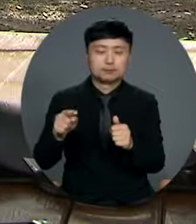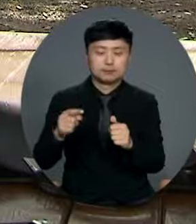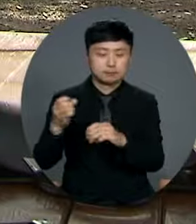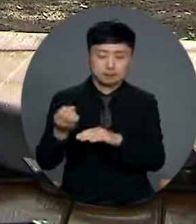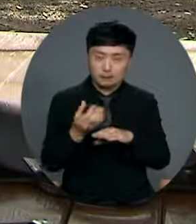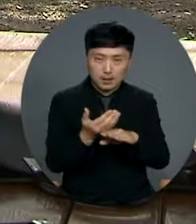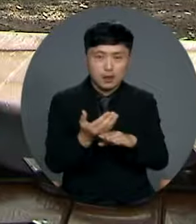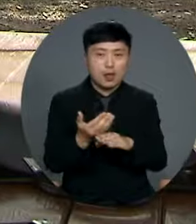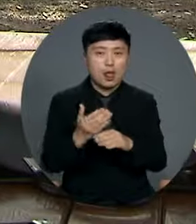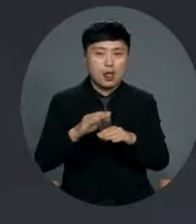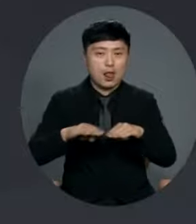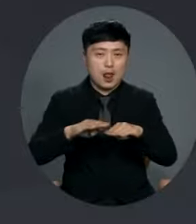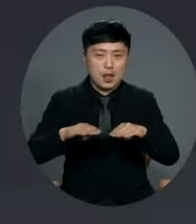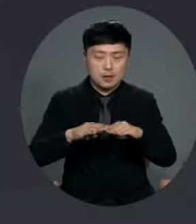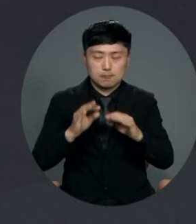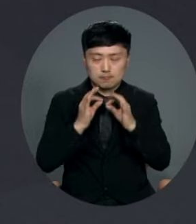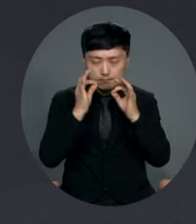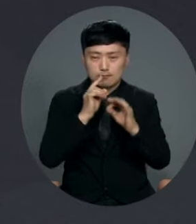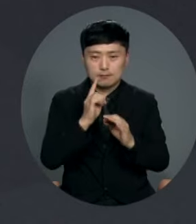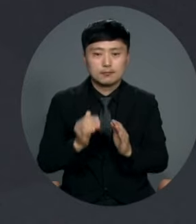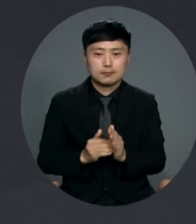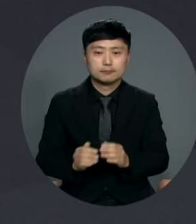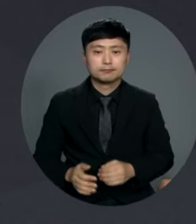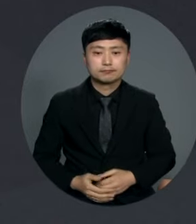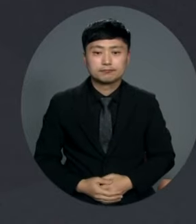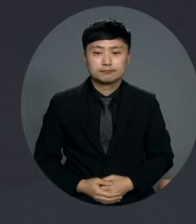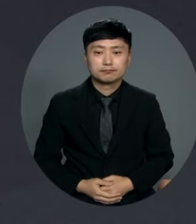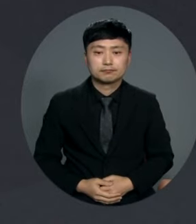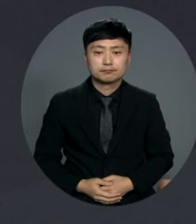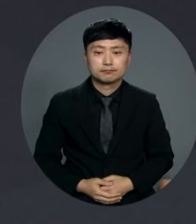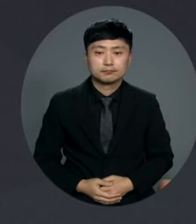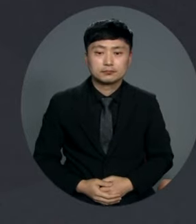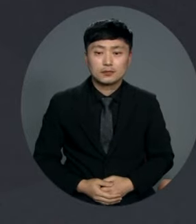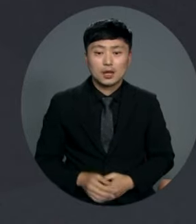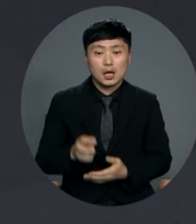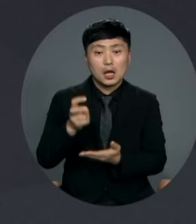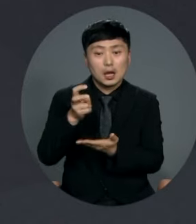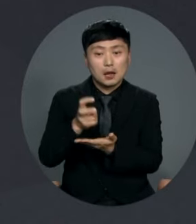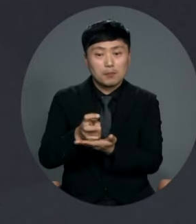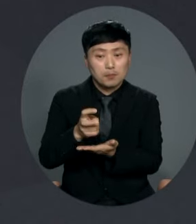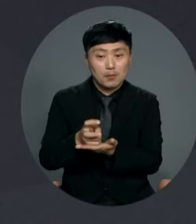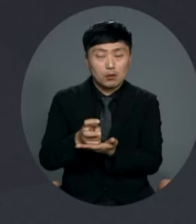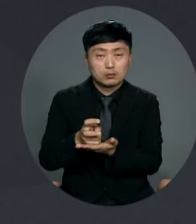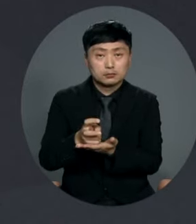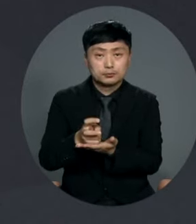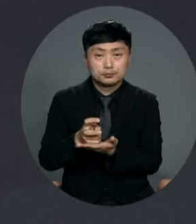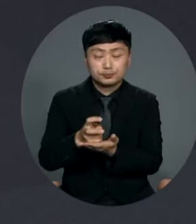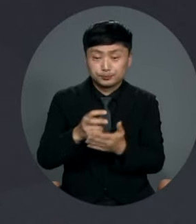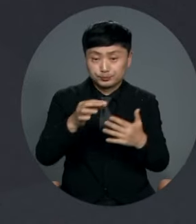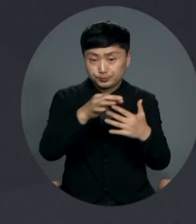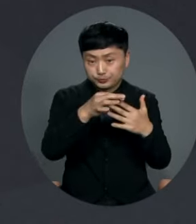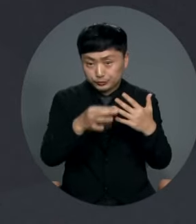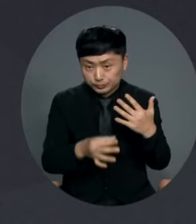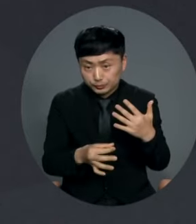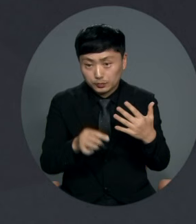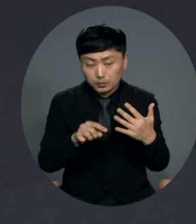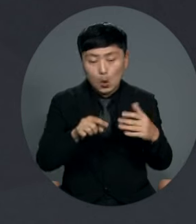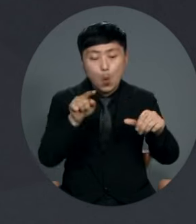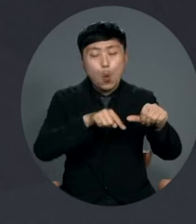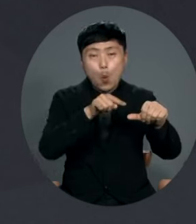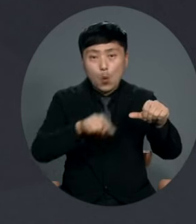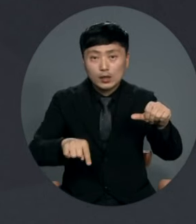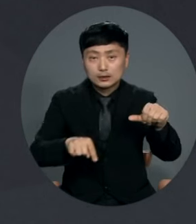대응하겠다고 밝혔습니다. 적용되는 조항에 대한 것을 이유로 삼지 않고 5인